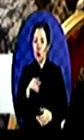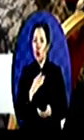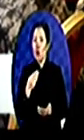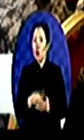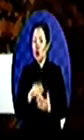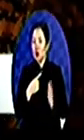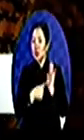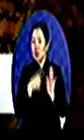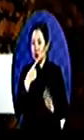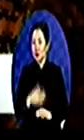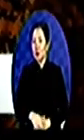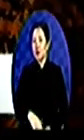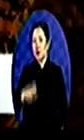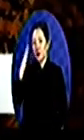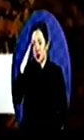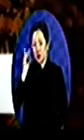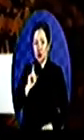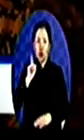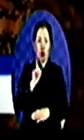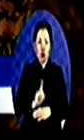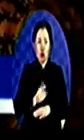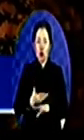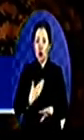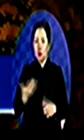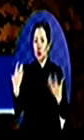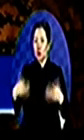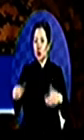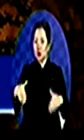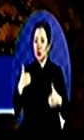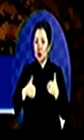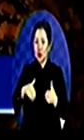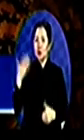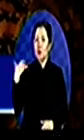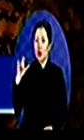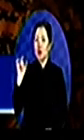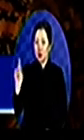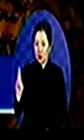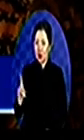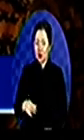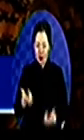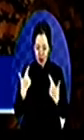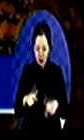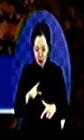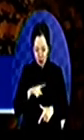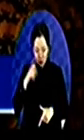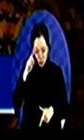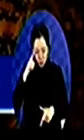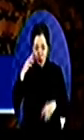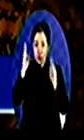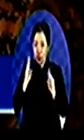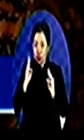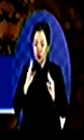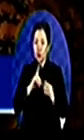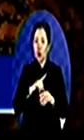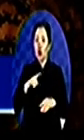хэлж байлаа. Цэргийн албанд татагдхаас өмнө бүжгийн багш хийдэг байсан байгаа. Тэгээд гинц шийдвэр гаргаад өөрөө